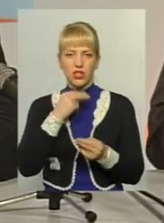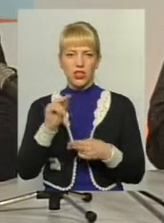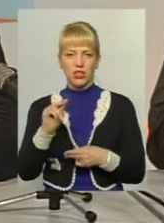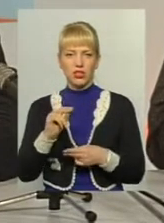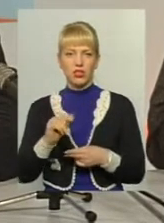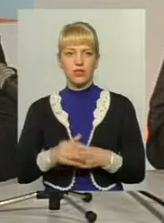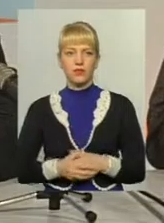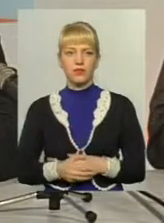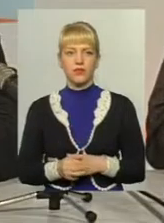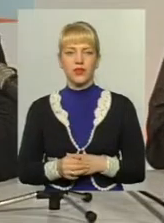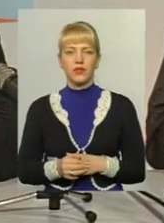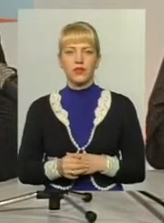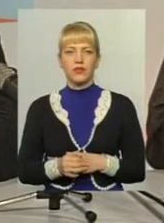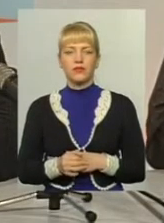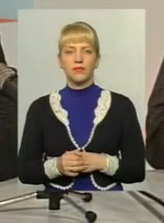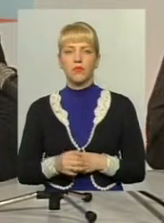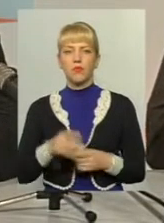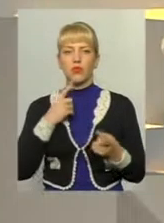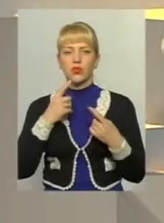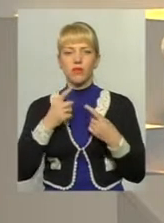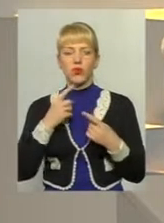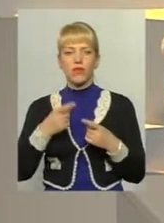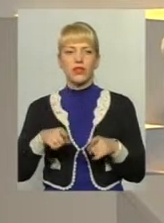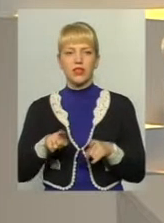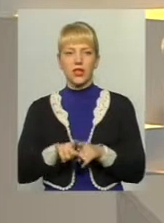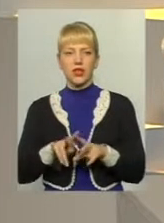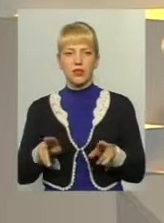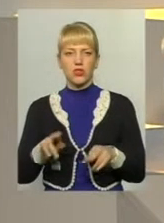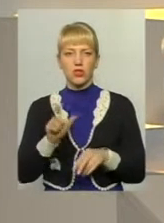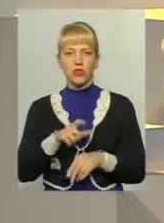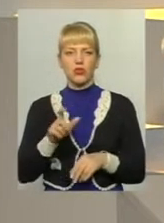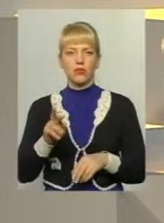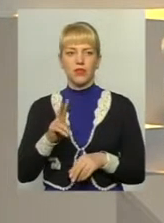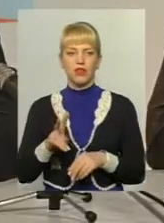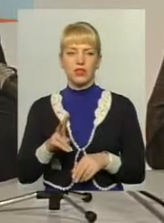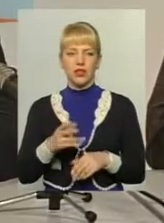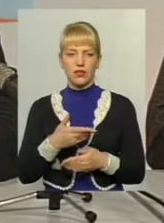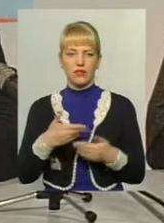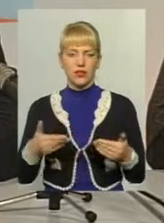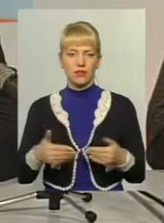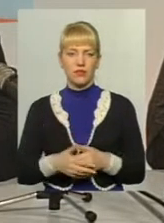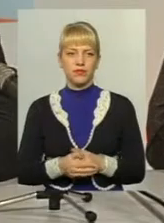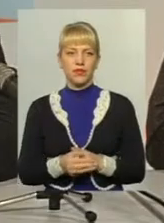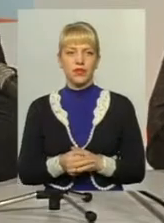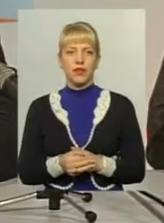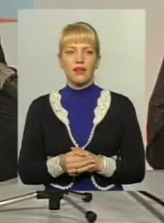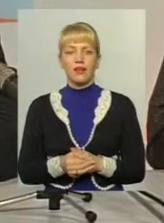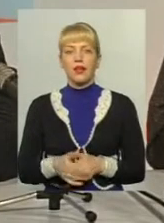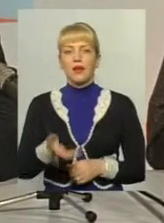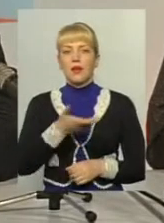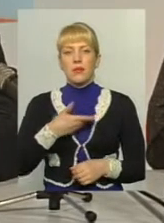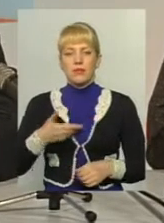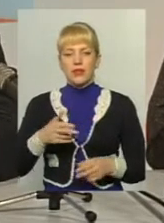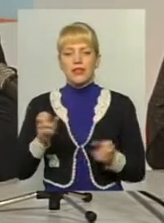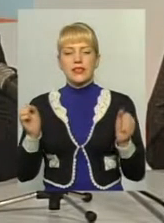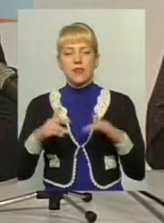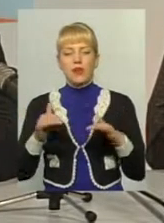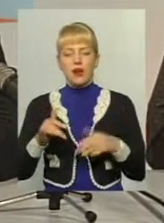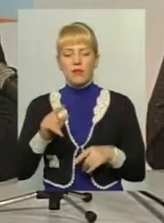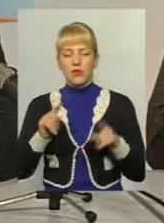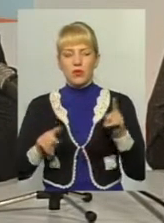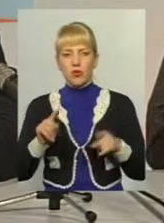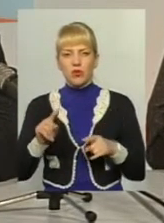люди спілкувалися між собою і обмінювалися позитивним досвідом, оскільки, ну, саме краще, да, послухати, як хтось зробив, і